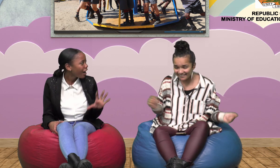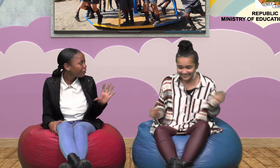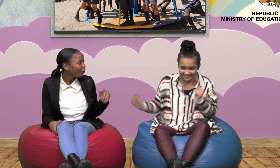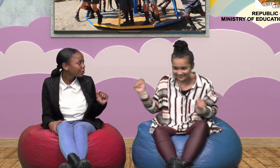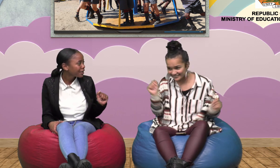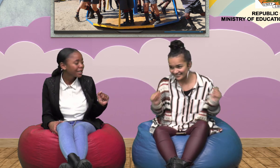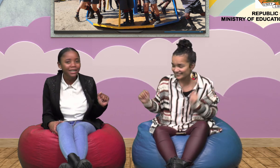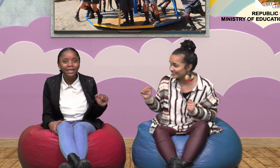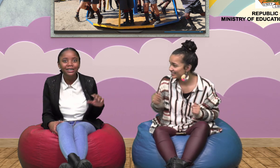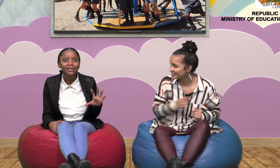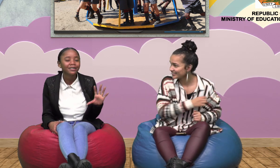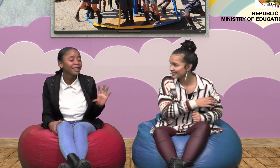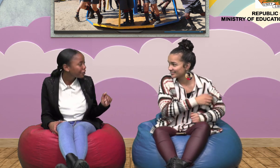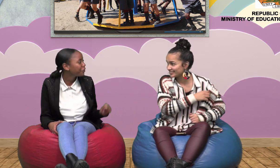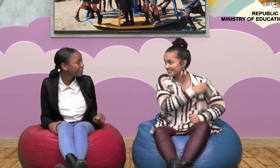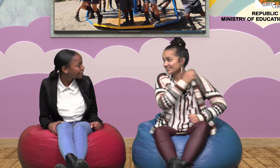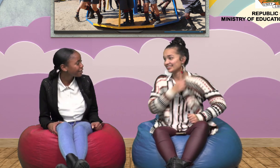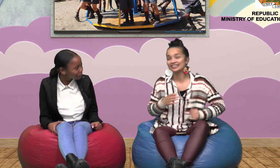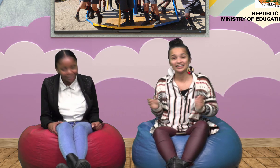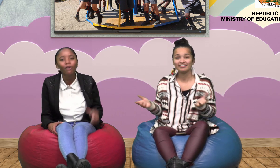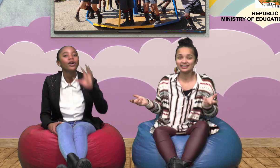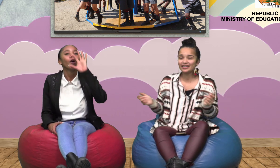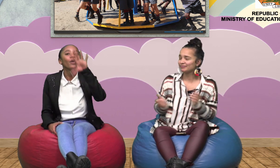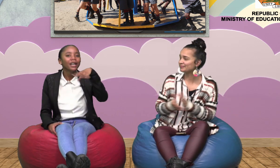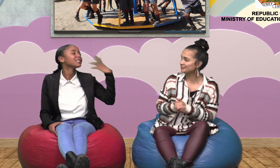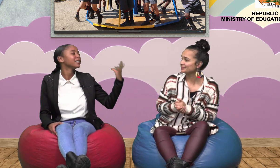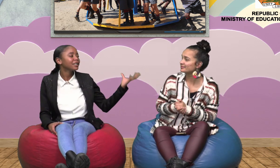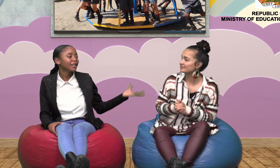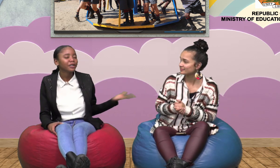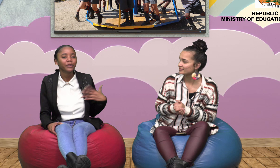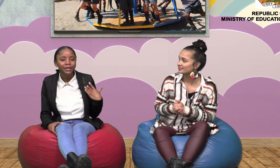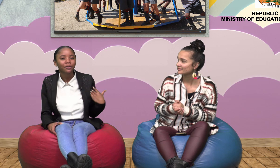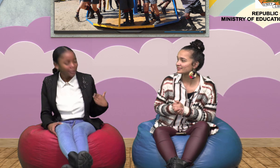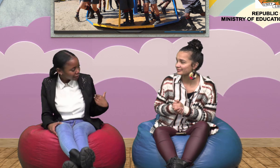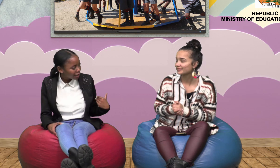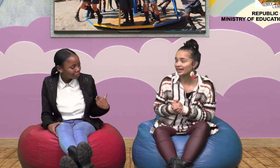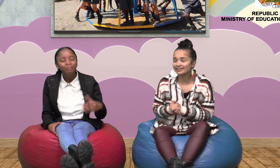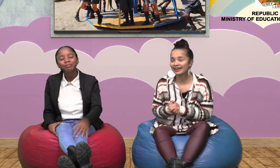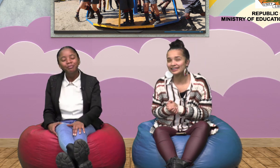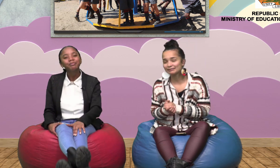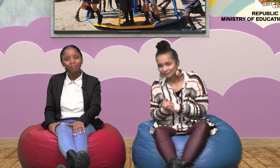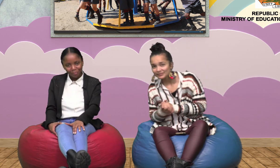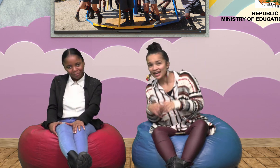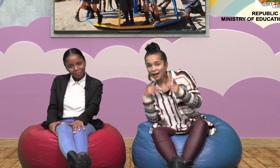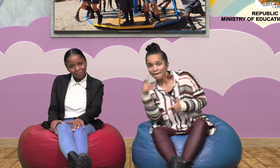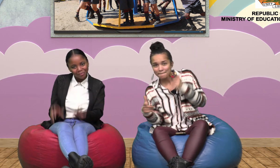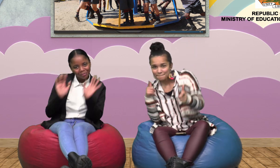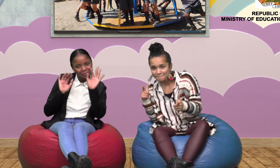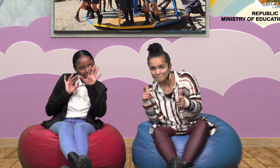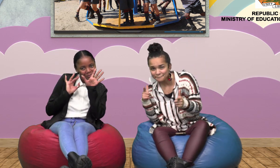Zaki. Waar hulle vir ons miskien hulle se interessante feite sal Weet jy? oor hulle se interessante feite sal vertel. Ek kan nie wag nie.